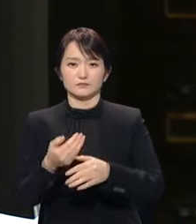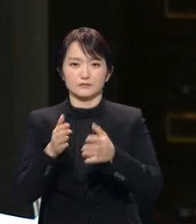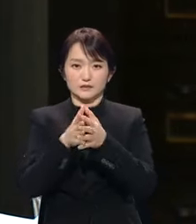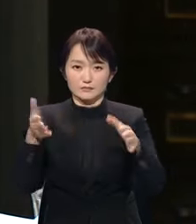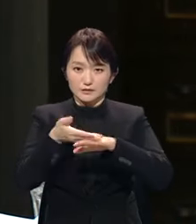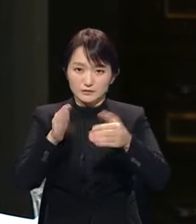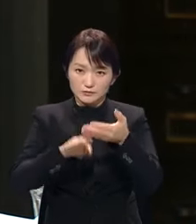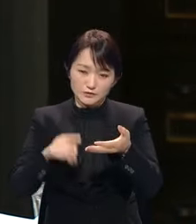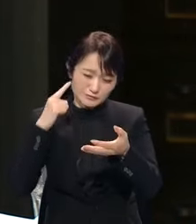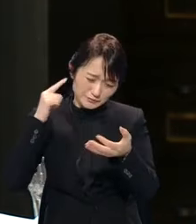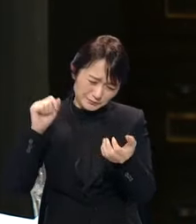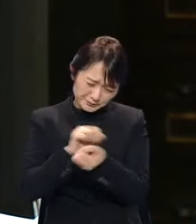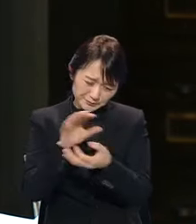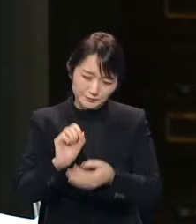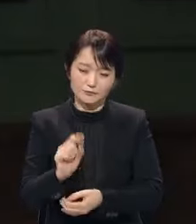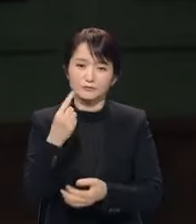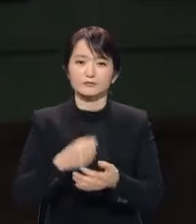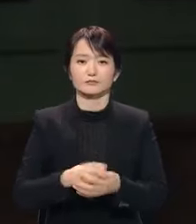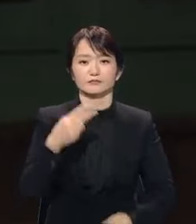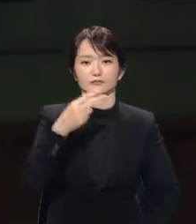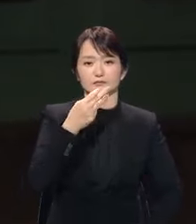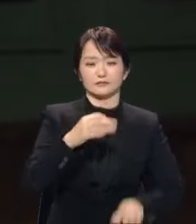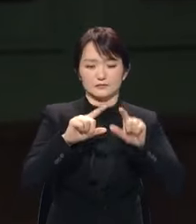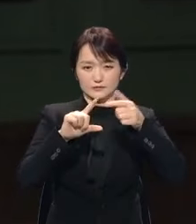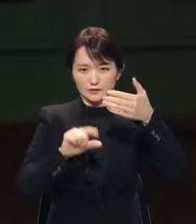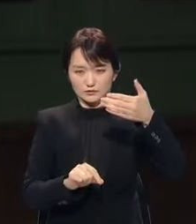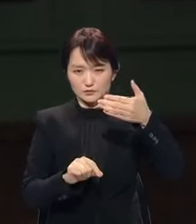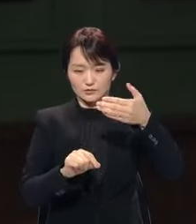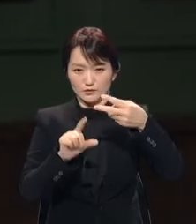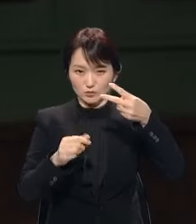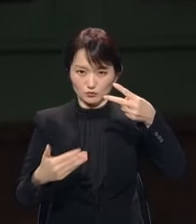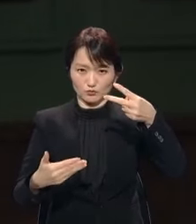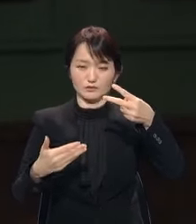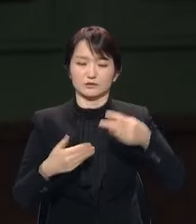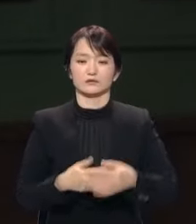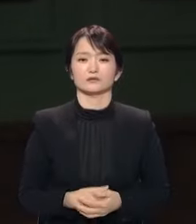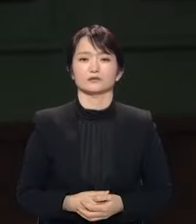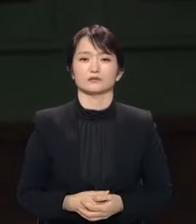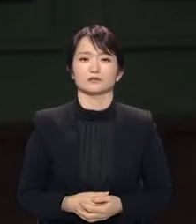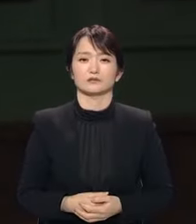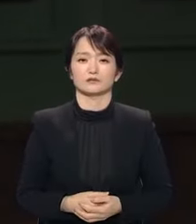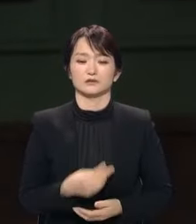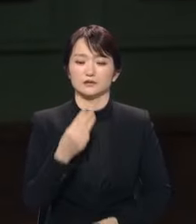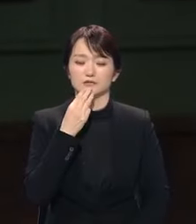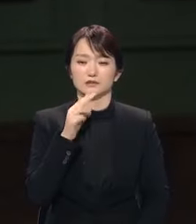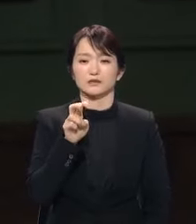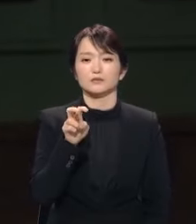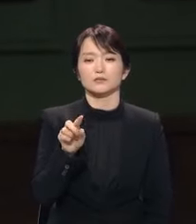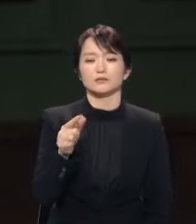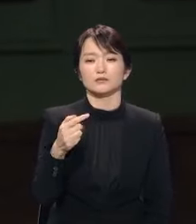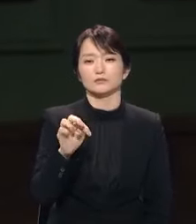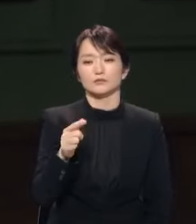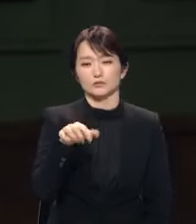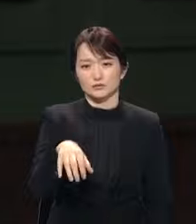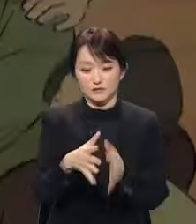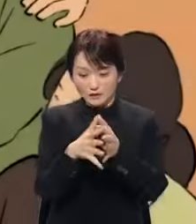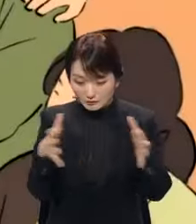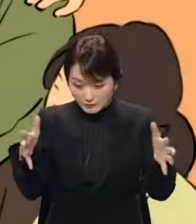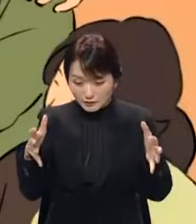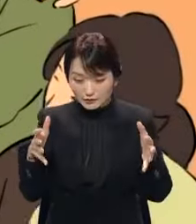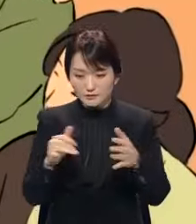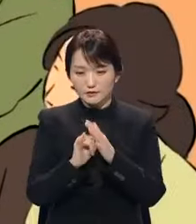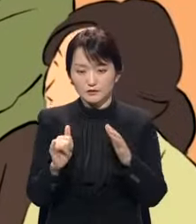민원이었습니다. 네, 이게 2013년 2월 9일이었습니다. 설 연휴 첫날이었는데 서울 면목동의 한 아파트에도 이제 온 가족이 모이게